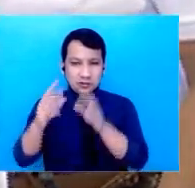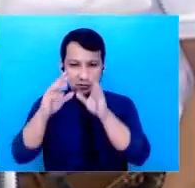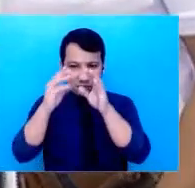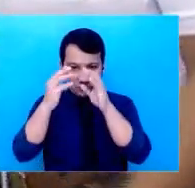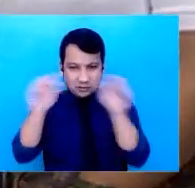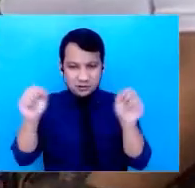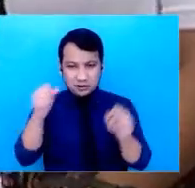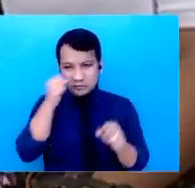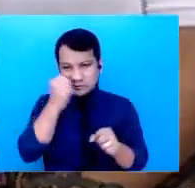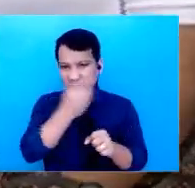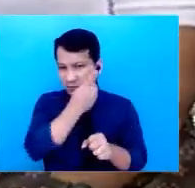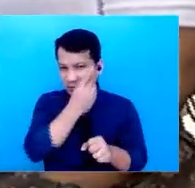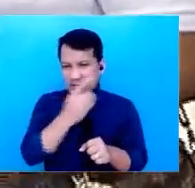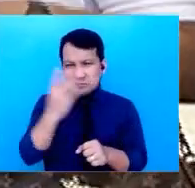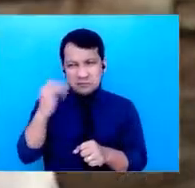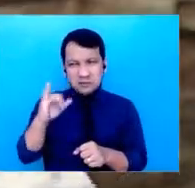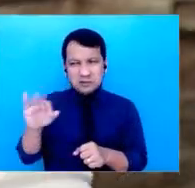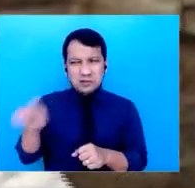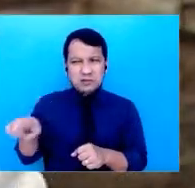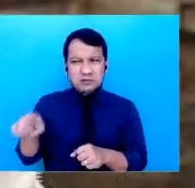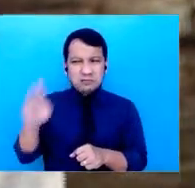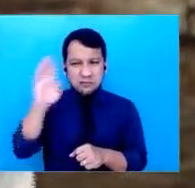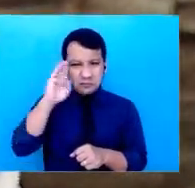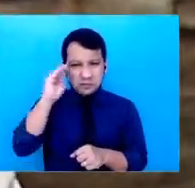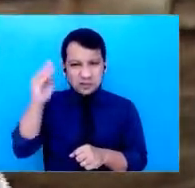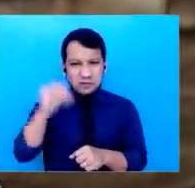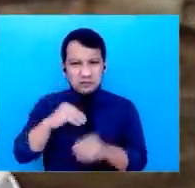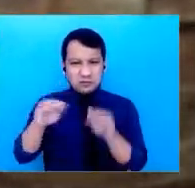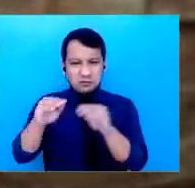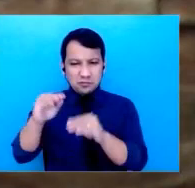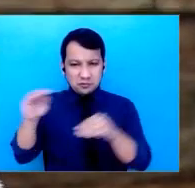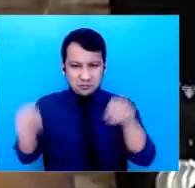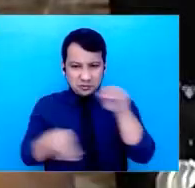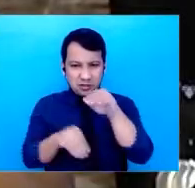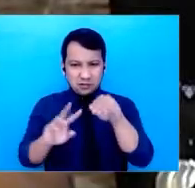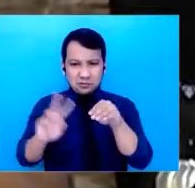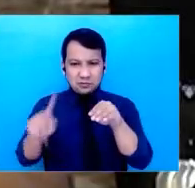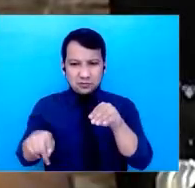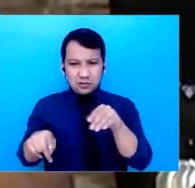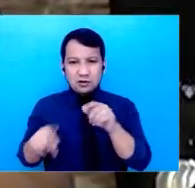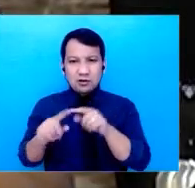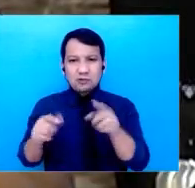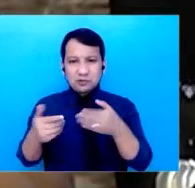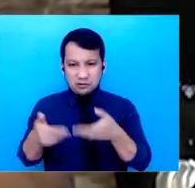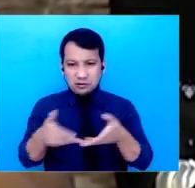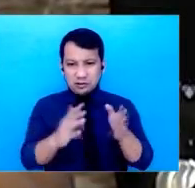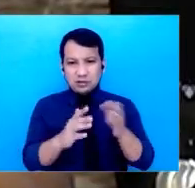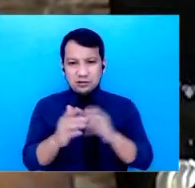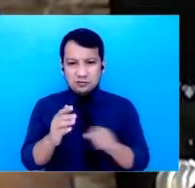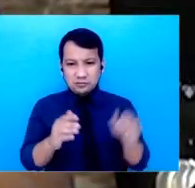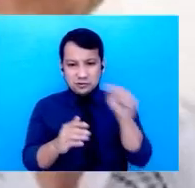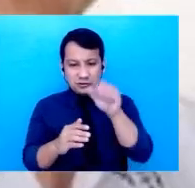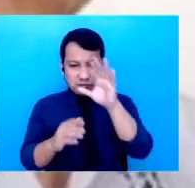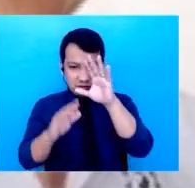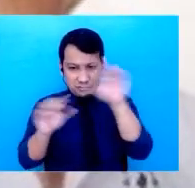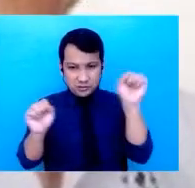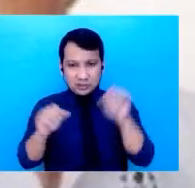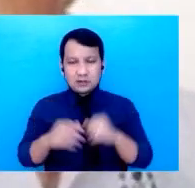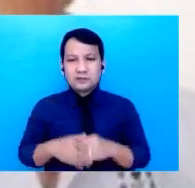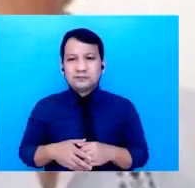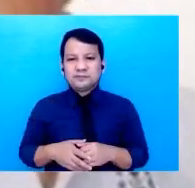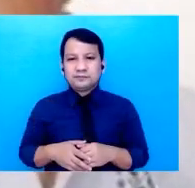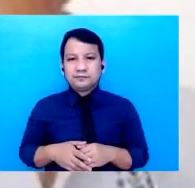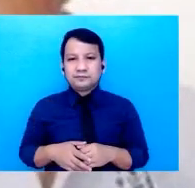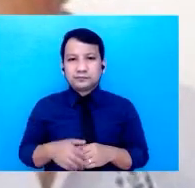duda silang papayag ang dating senador na bumaba sa vice presidential slot para patakbuhin bilang pangulo ang alkalde. Pag nagsasama